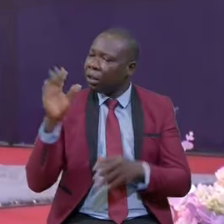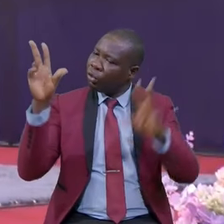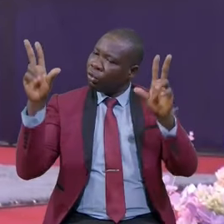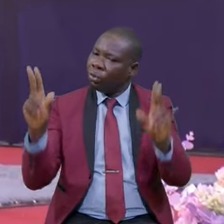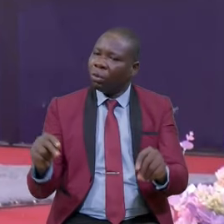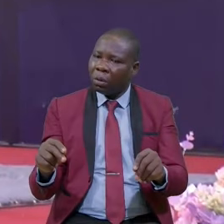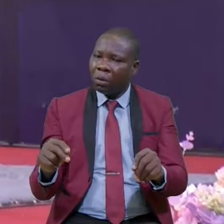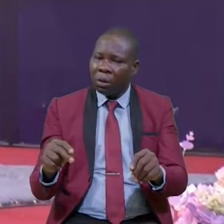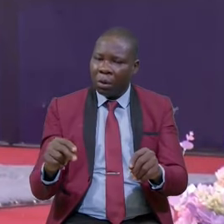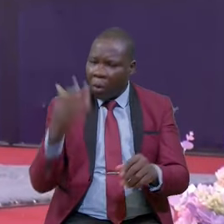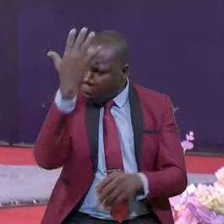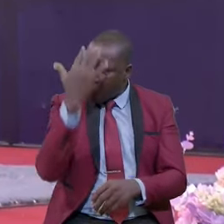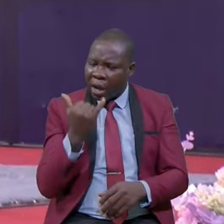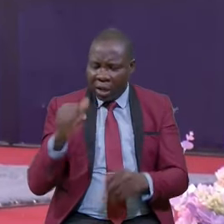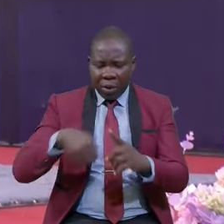revenus.